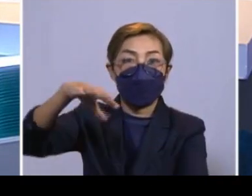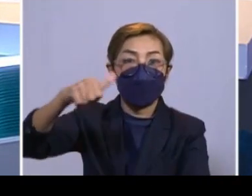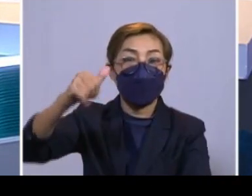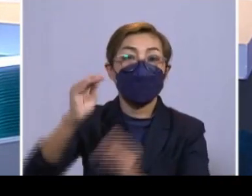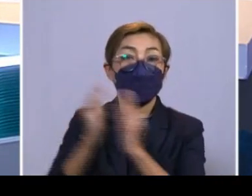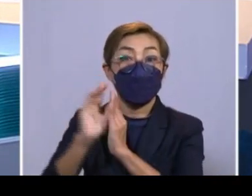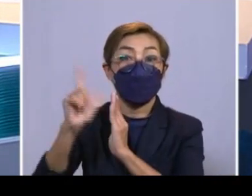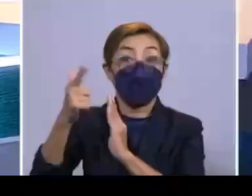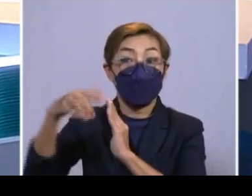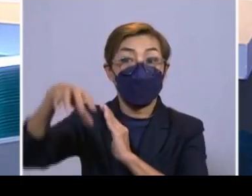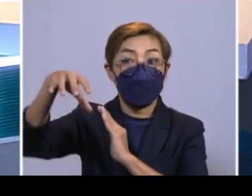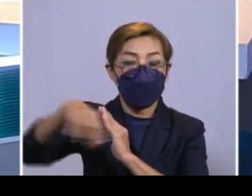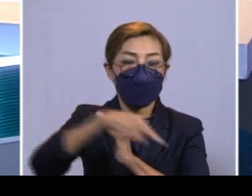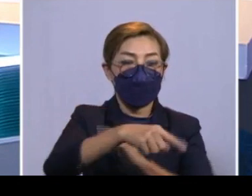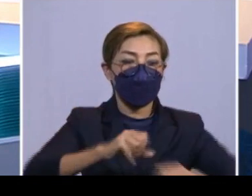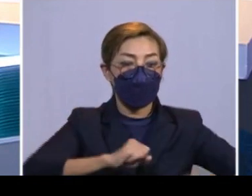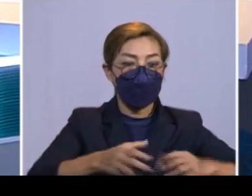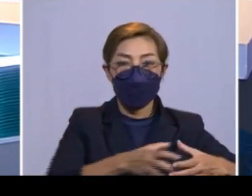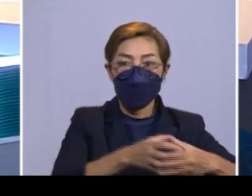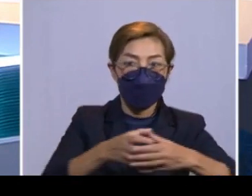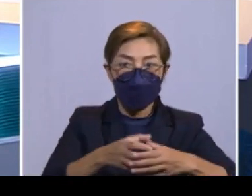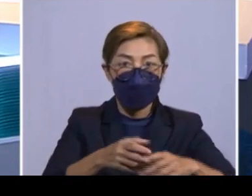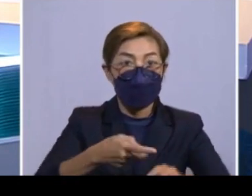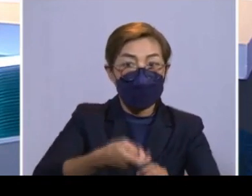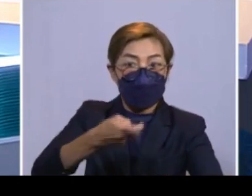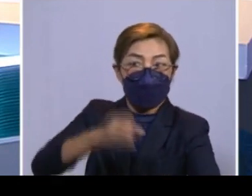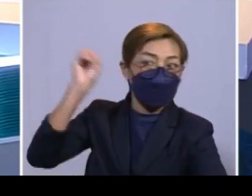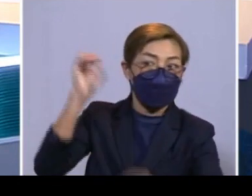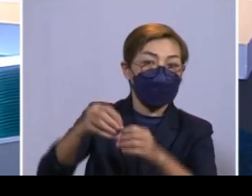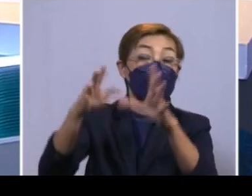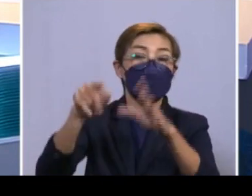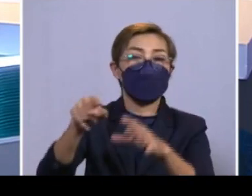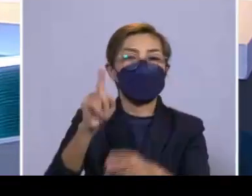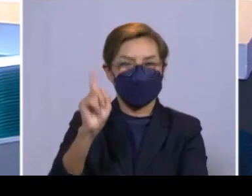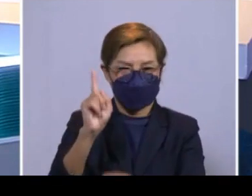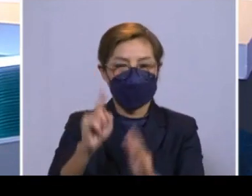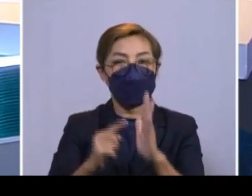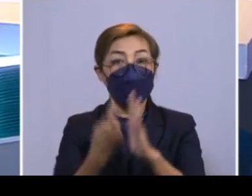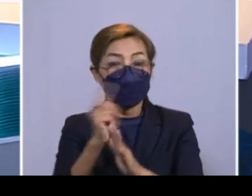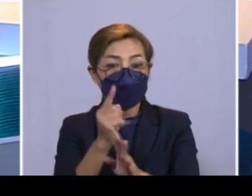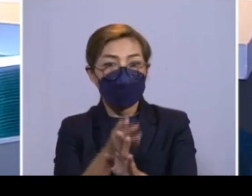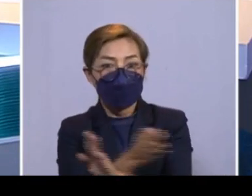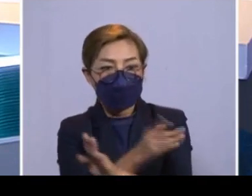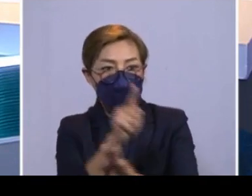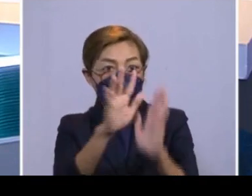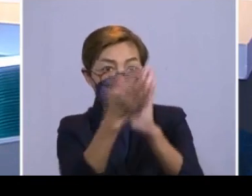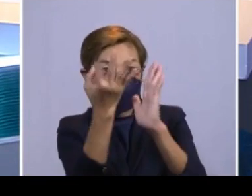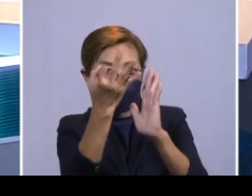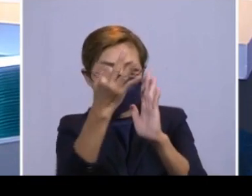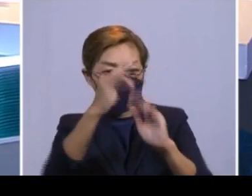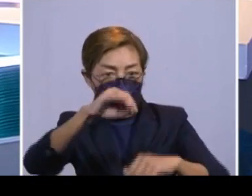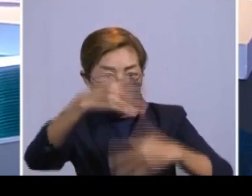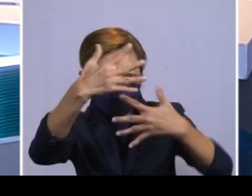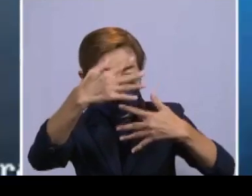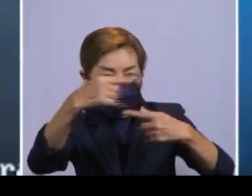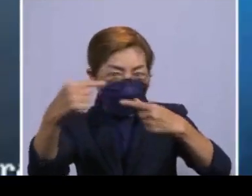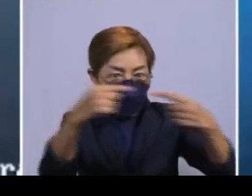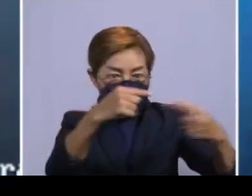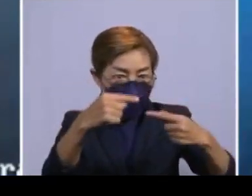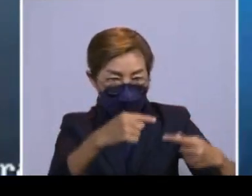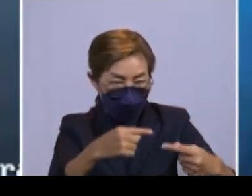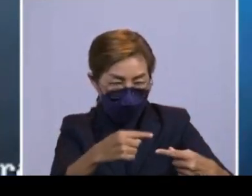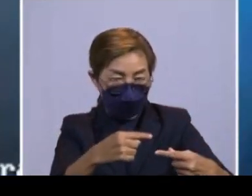ทองนะคะเขาบอกว่าชนวนเหตุเนี่ยมาจากการไปท้าทายกับคู่อริทางโซเชียลแต่ว่าดันมาปาระเบิดกันหน้าบ้านของนายกอบต.